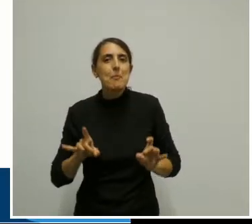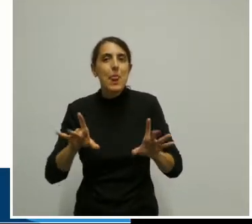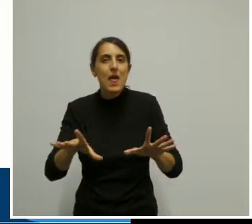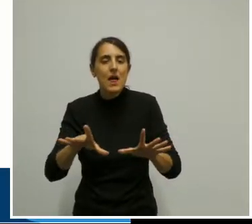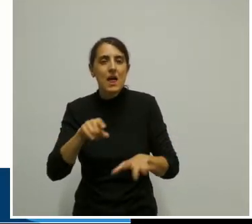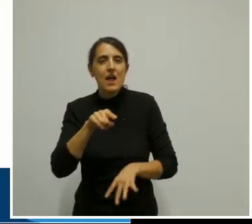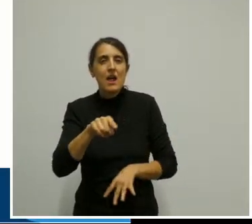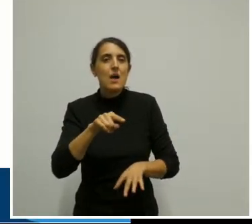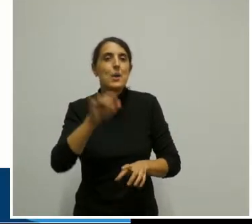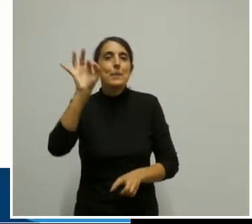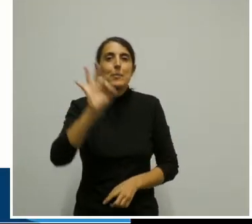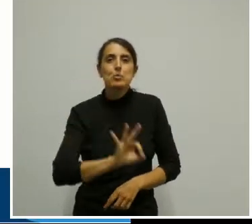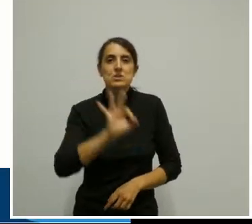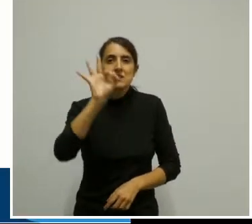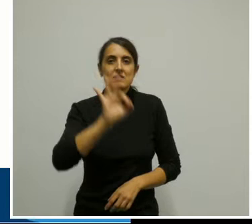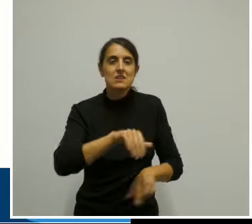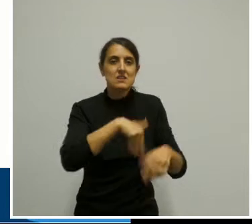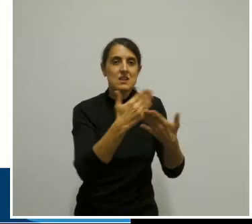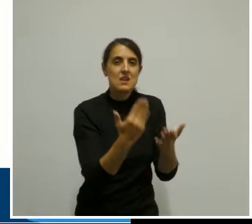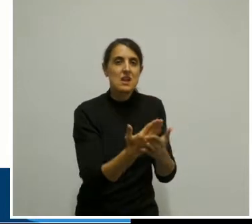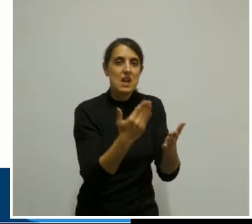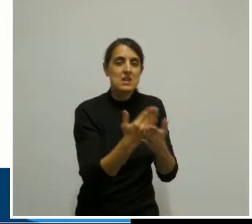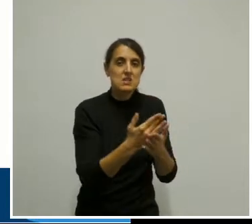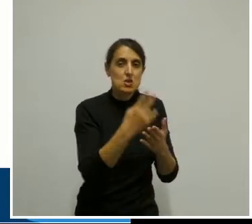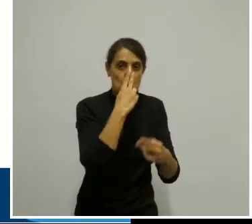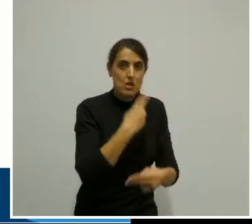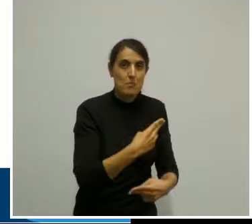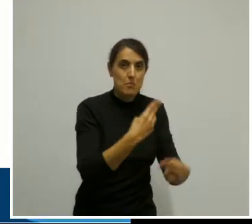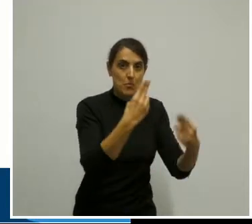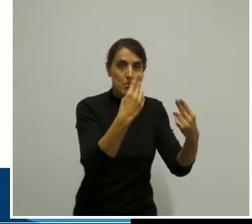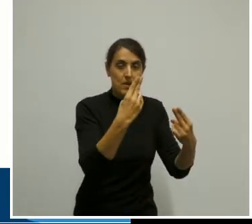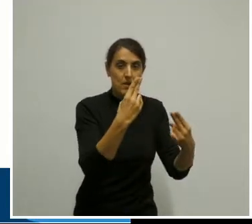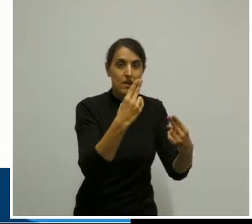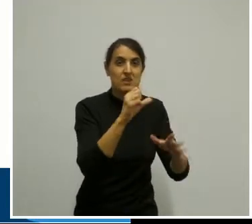el percentatge que hi ha a l'educació pública, que és un